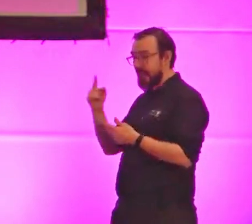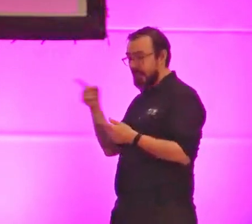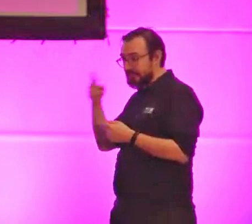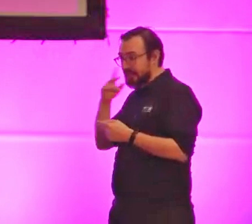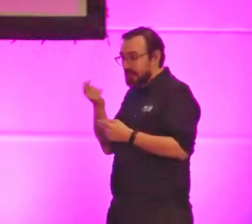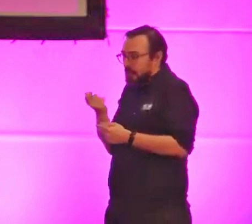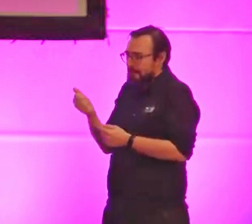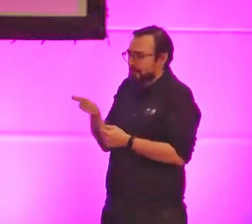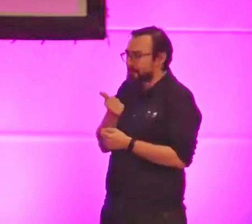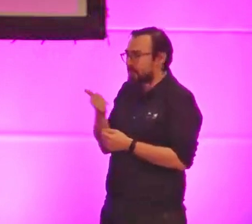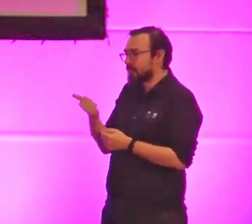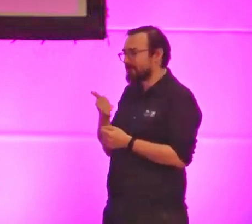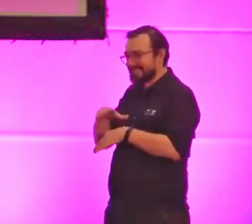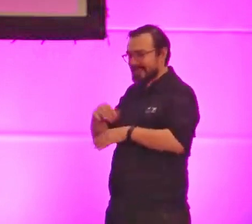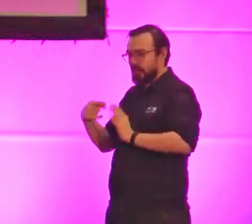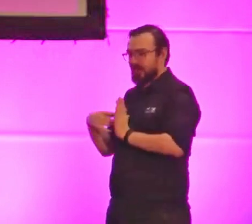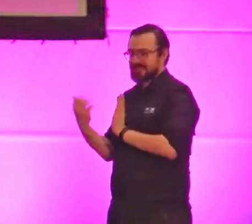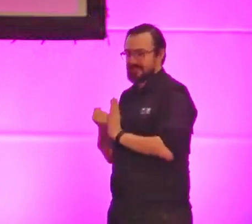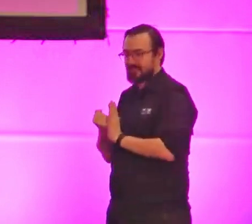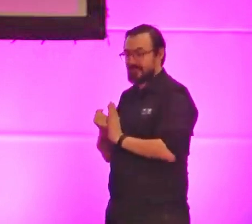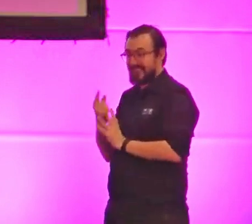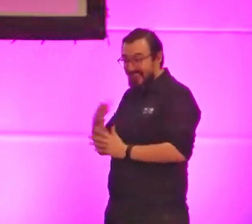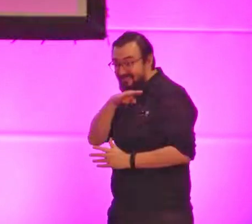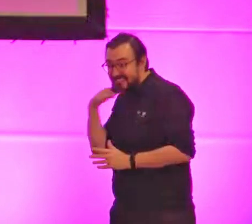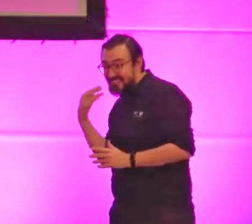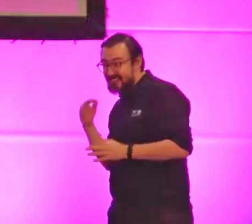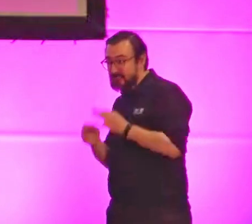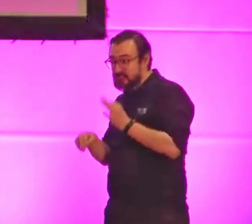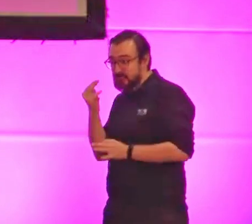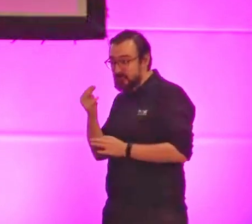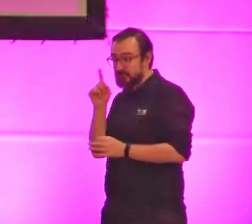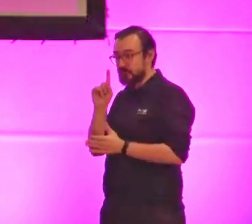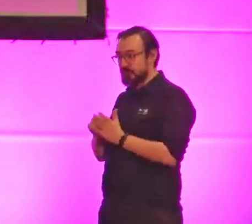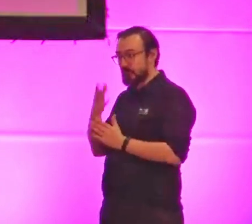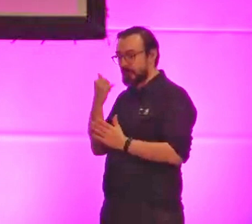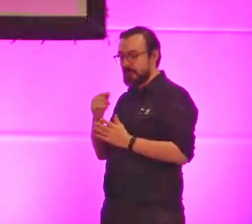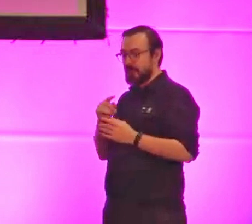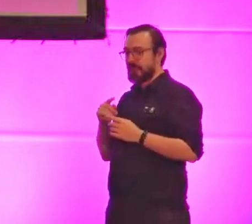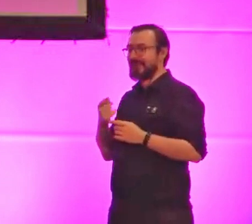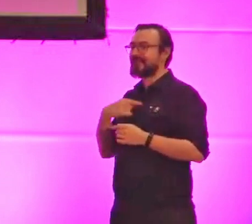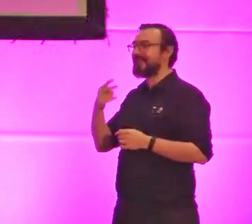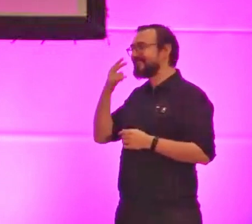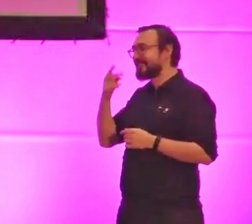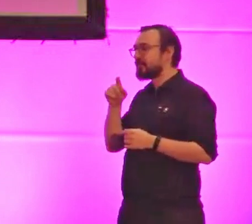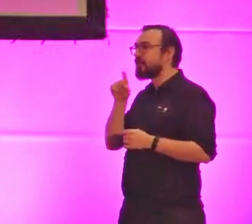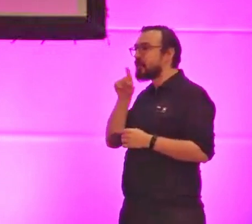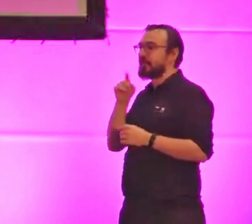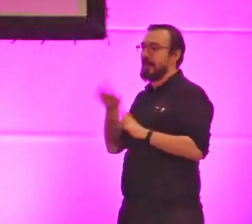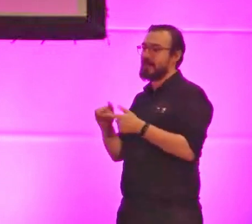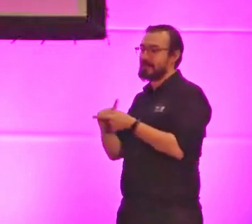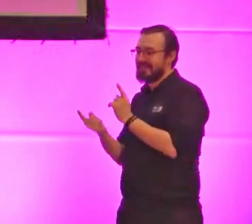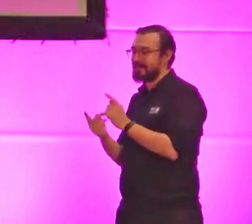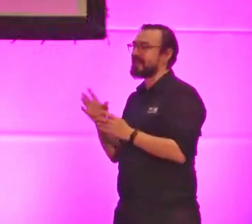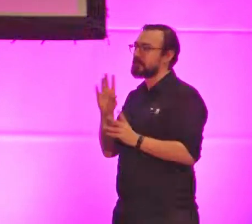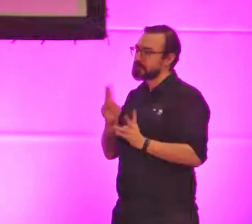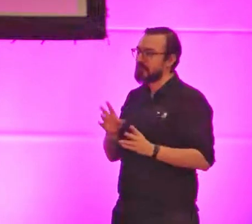Ser ni, Petter och Isabel, något behov? Är den svenska lagstiftningen tillräcklig för att kunna, det visar ju för sig att ett åtal har växt, så räcker